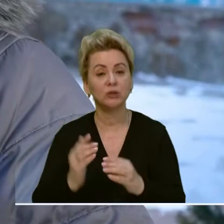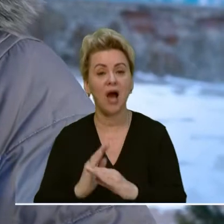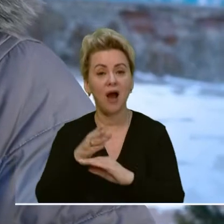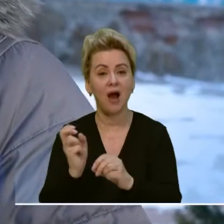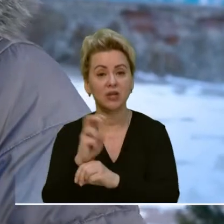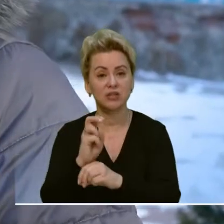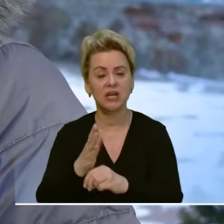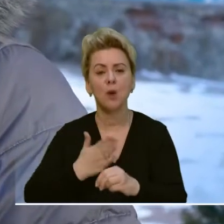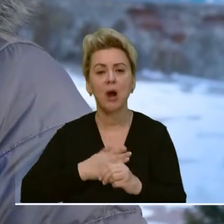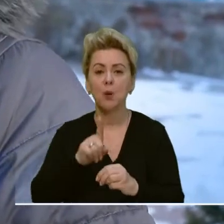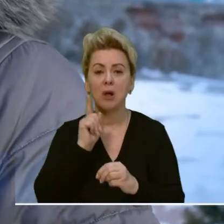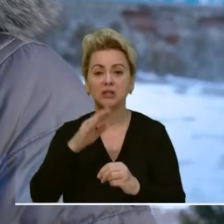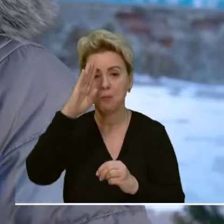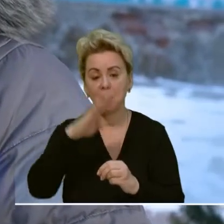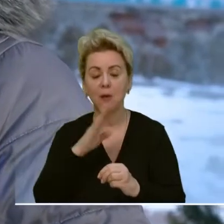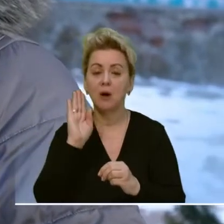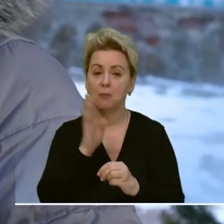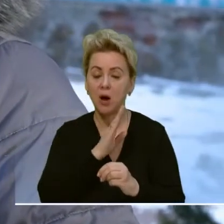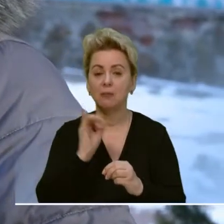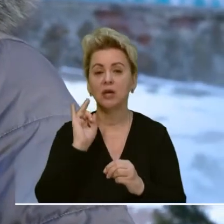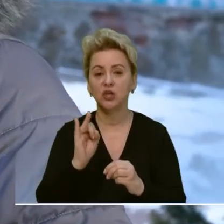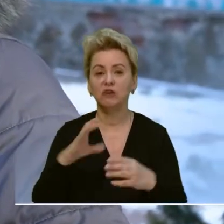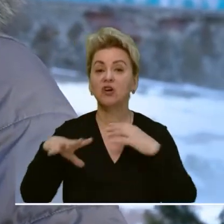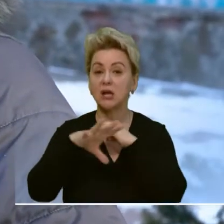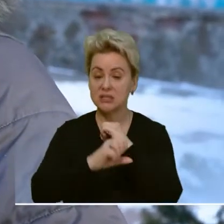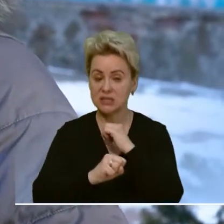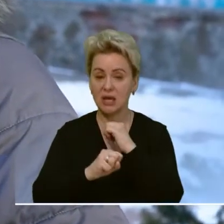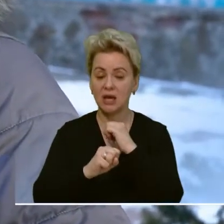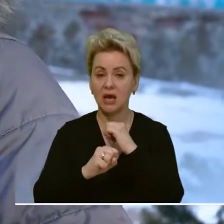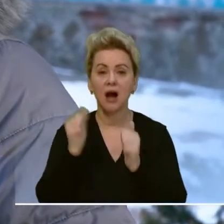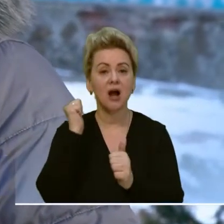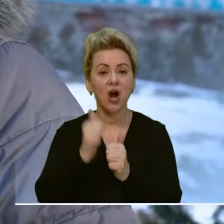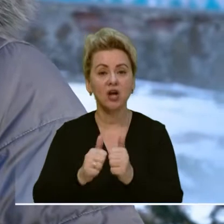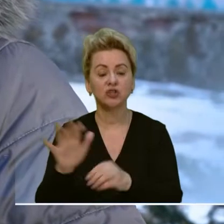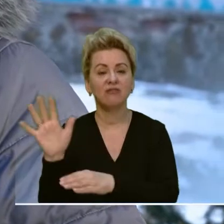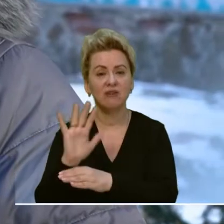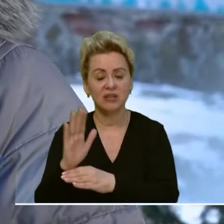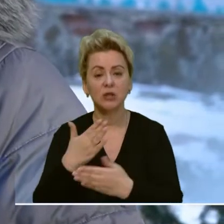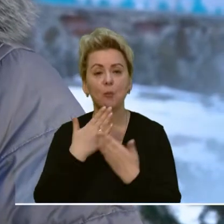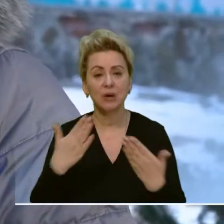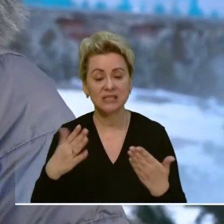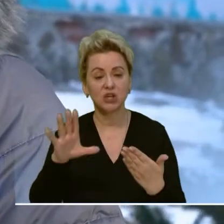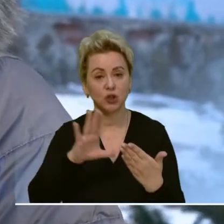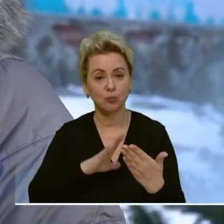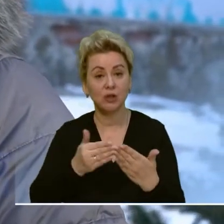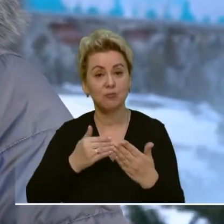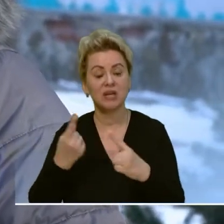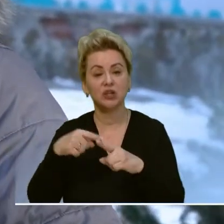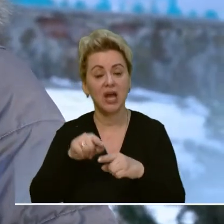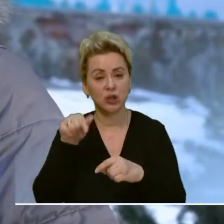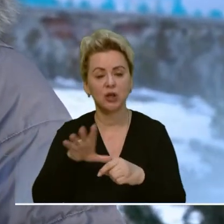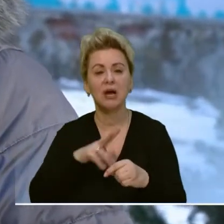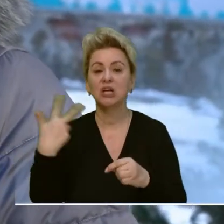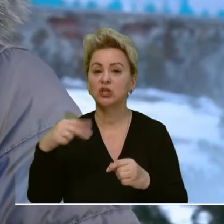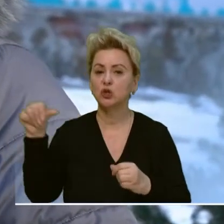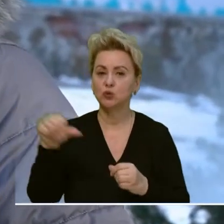ходили еще мои молодые мама и папа. И в конце каждого сеанса, вот последний был сеанс, перед этим сеансом